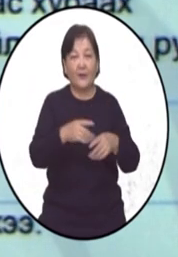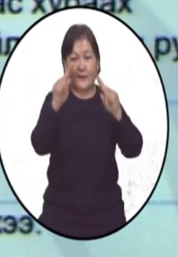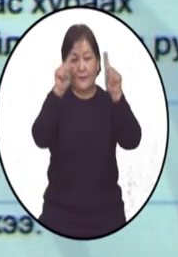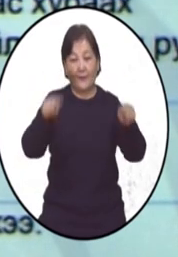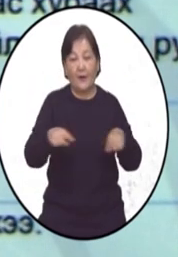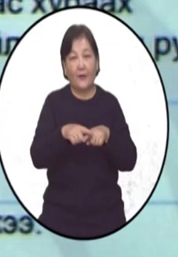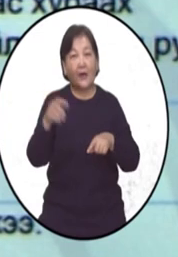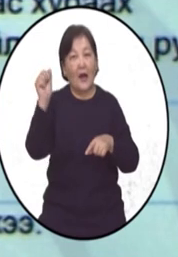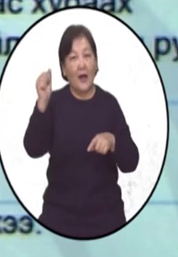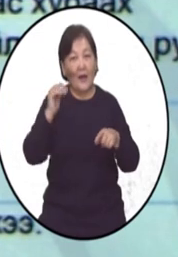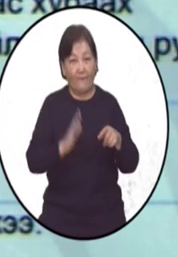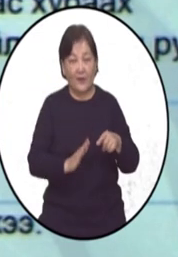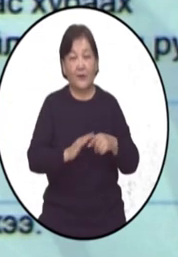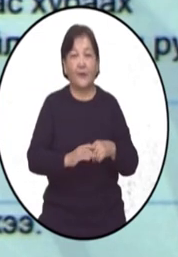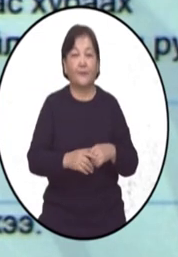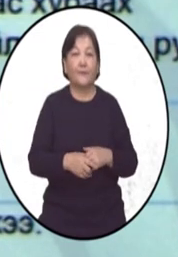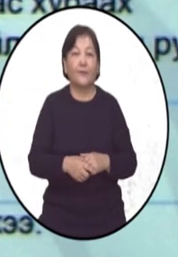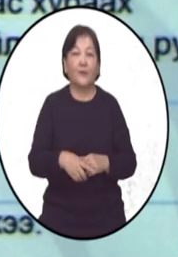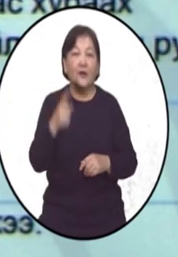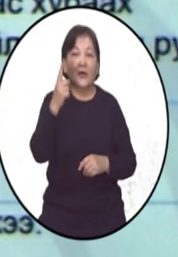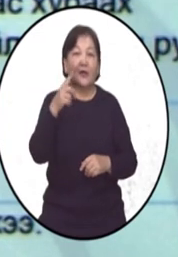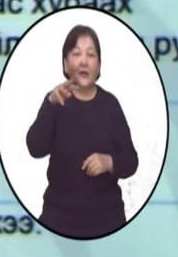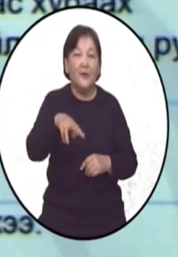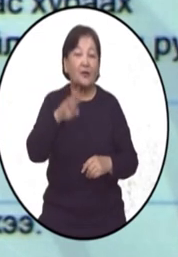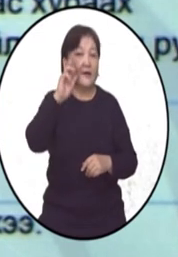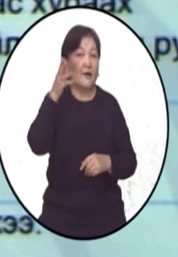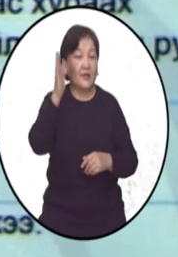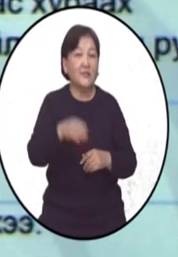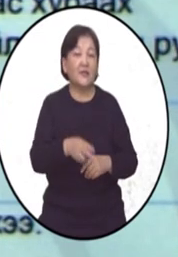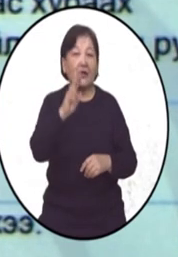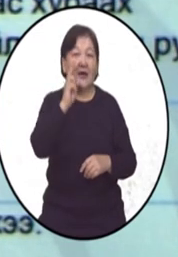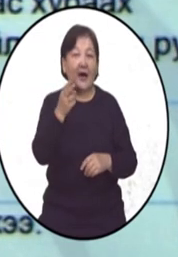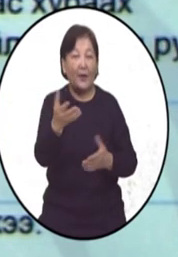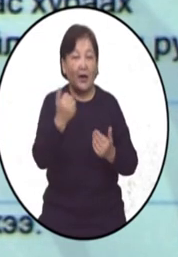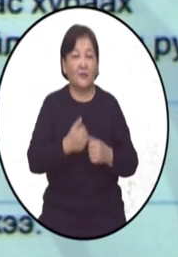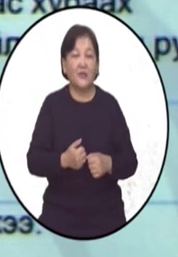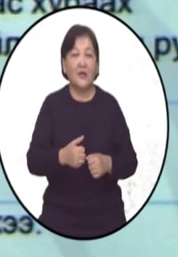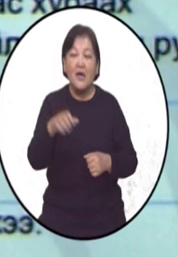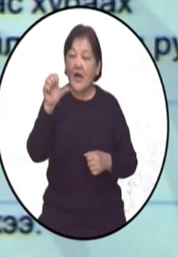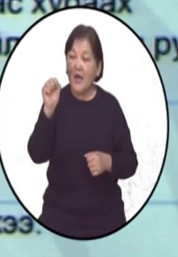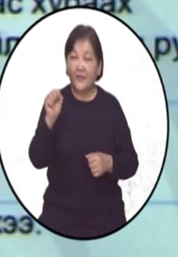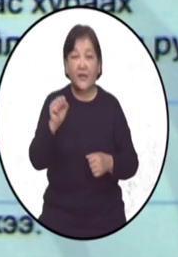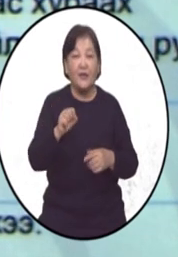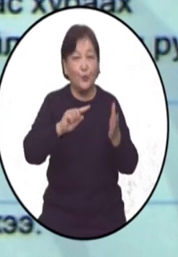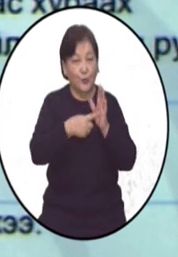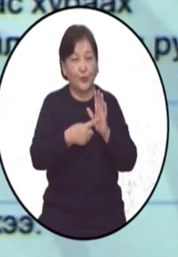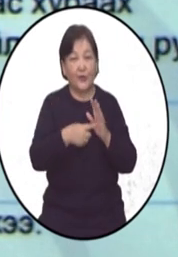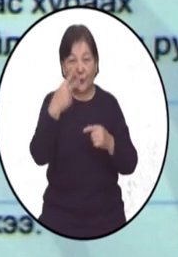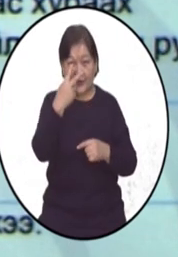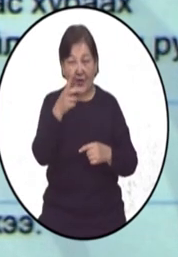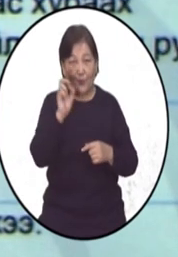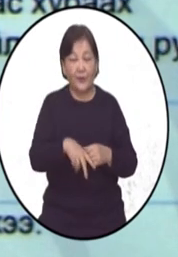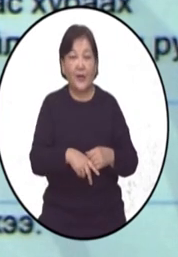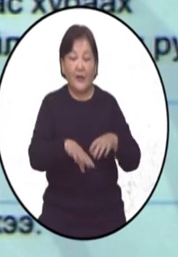хураах төмсний хэмжээ бол 1 метр квадрат талбайд К килограмм байгаа учраас К-га талбай буюу S-ээр үржүүл чинь. За ингээд нийт